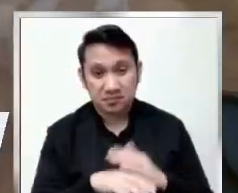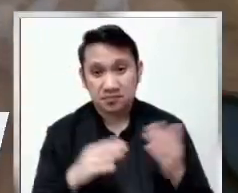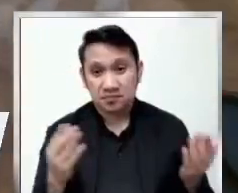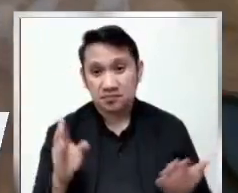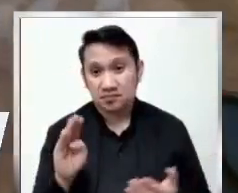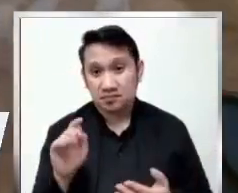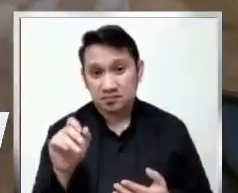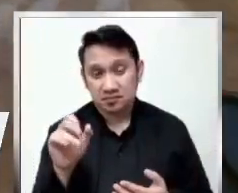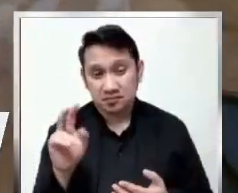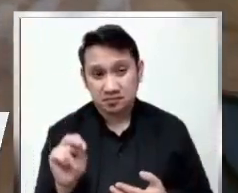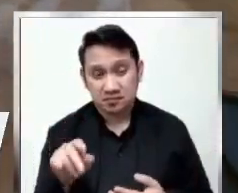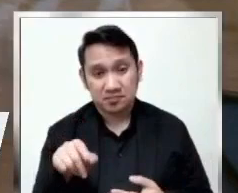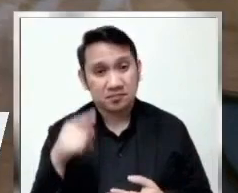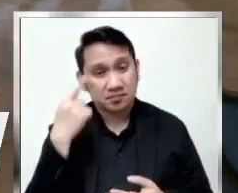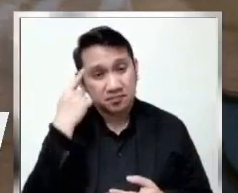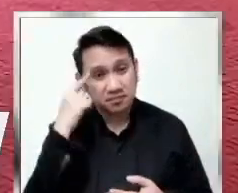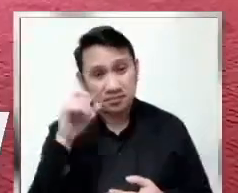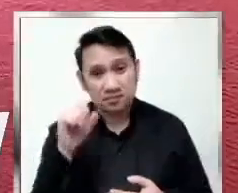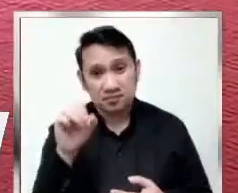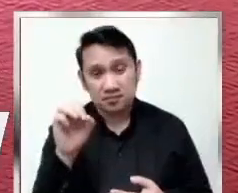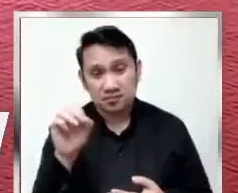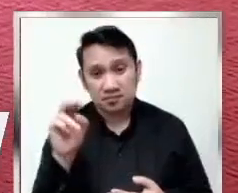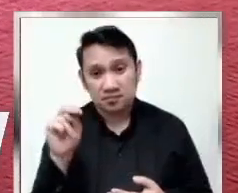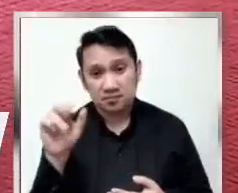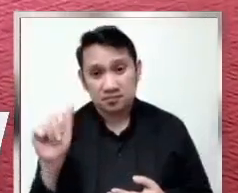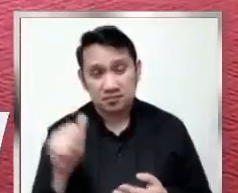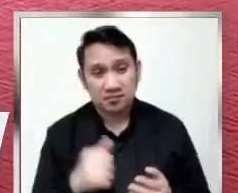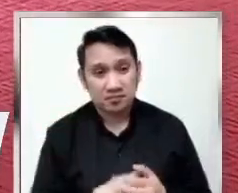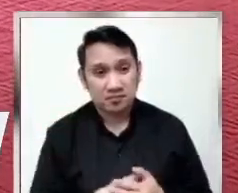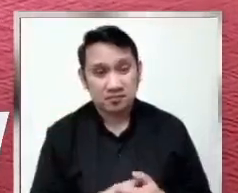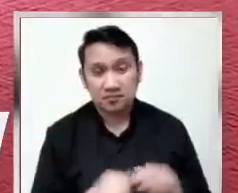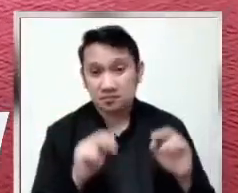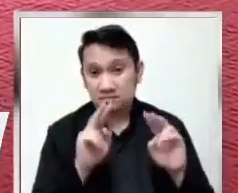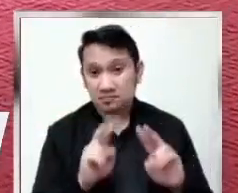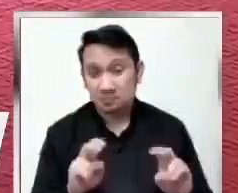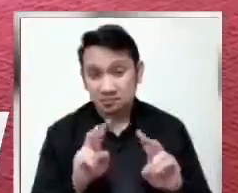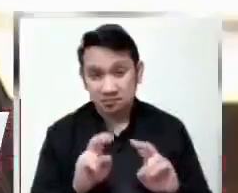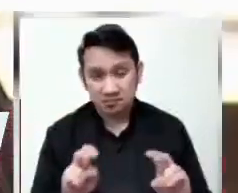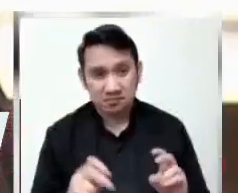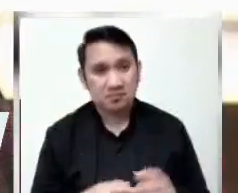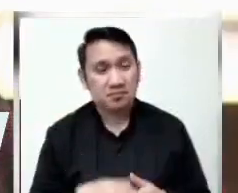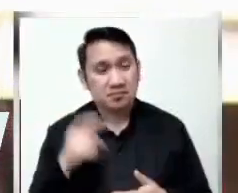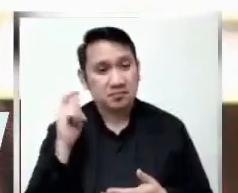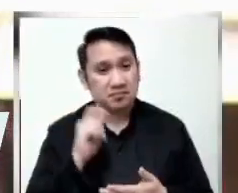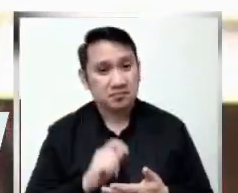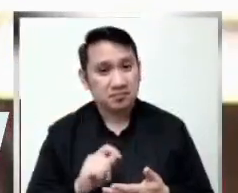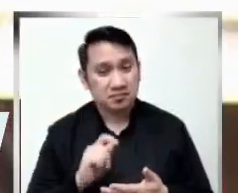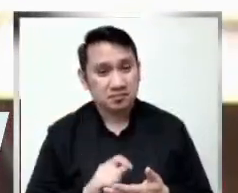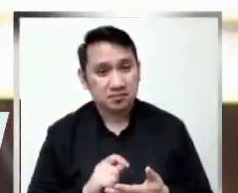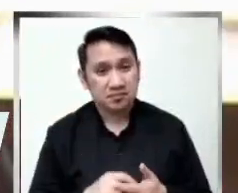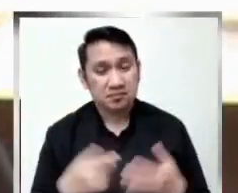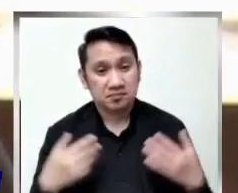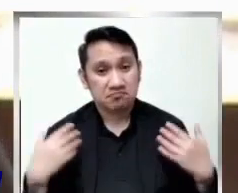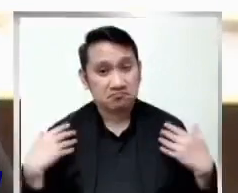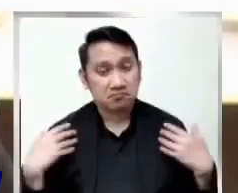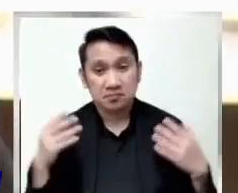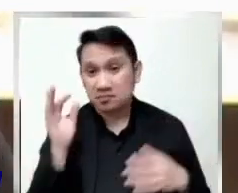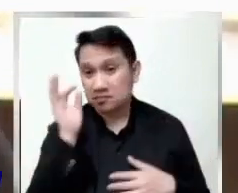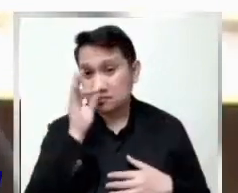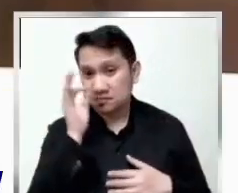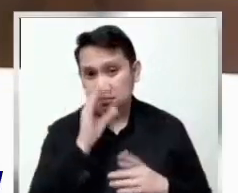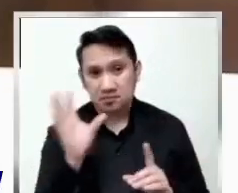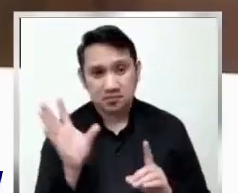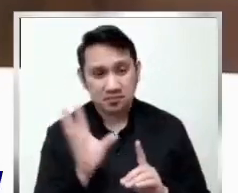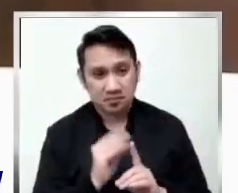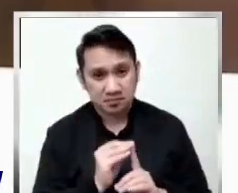darating na State of the Nation Address ng Pangulo. Ininspeksyon na yan ng House Secretary General. Pilipiniana is the general